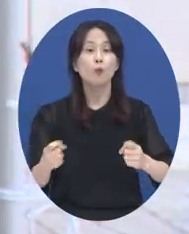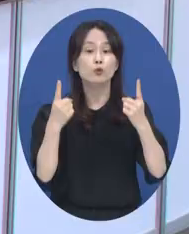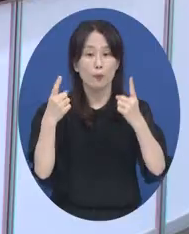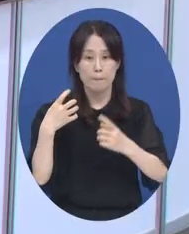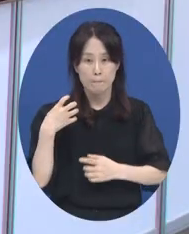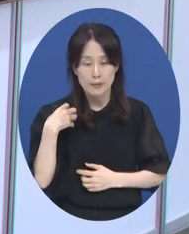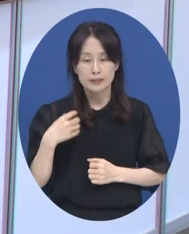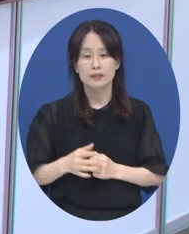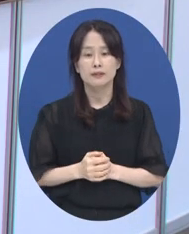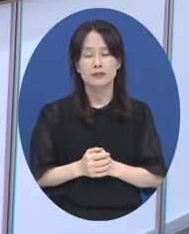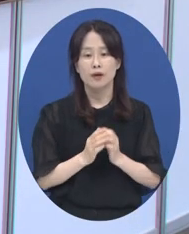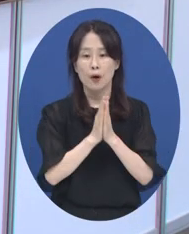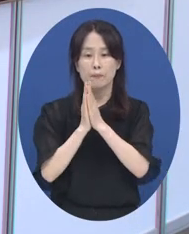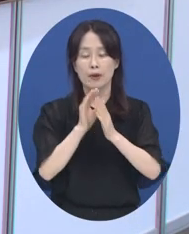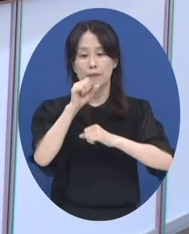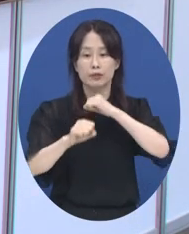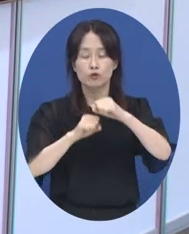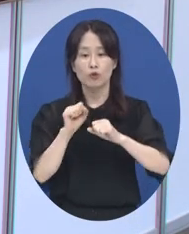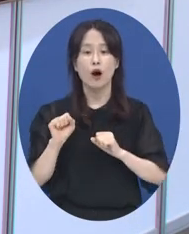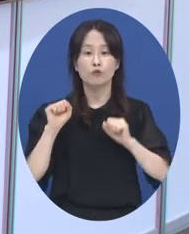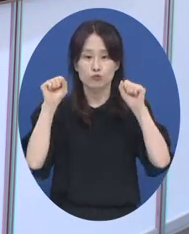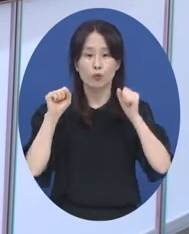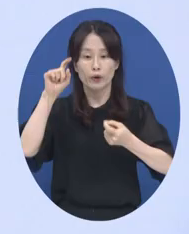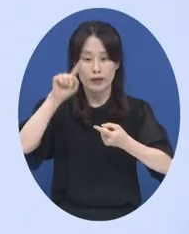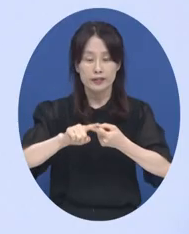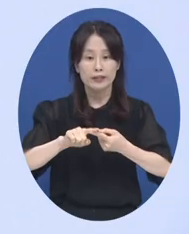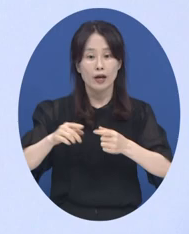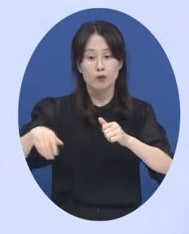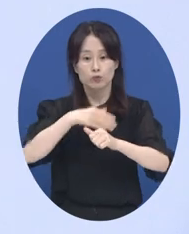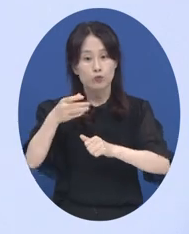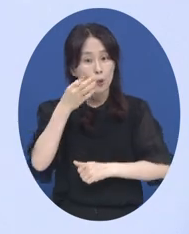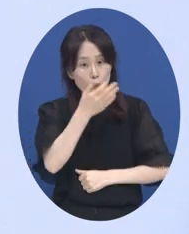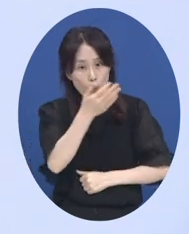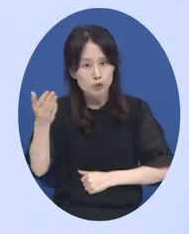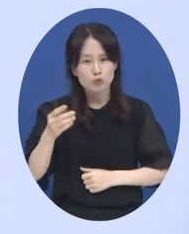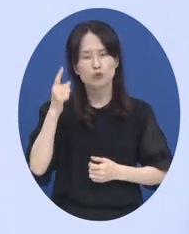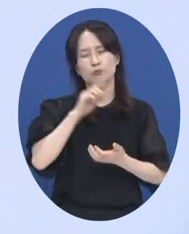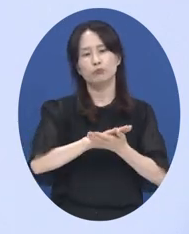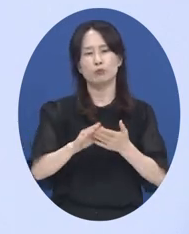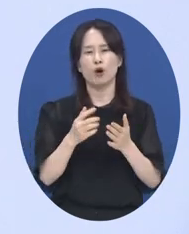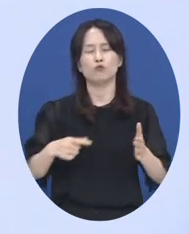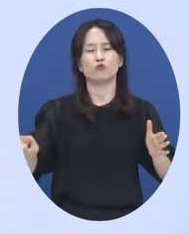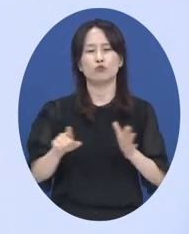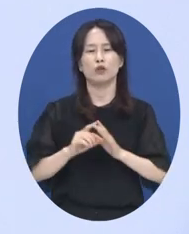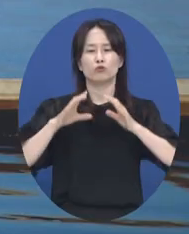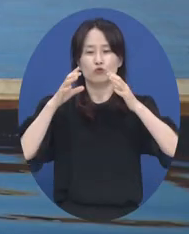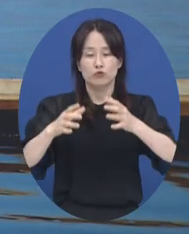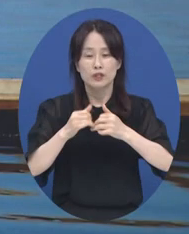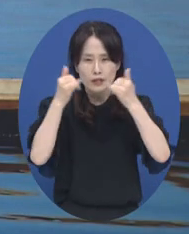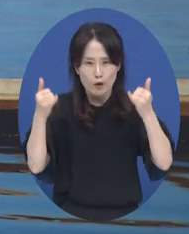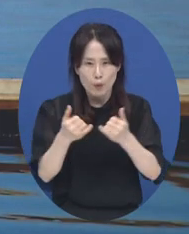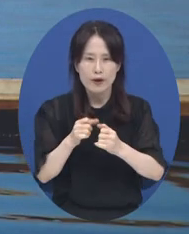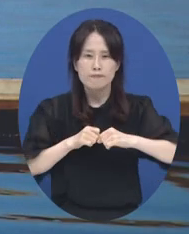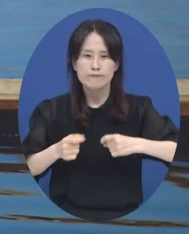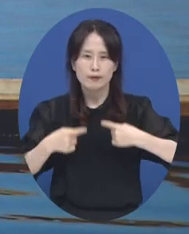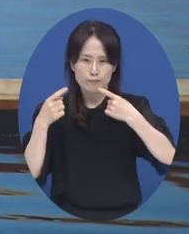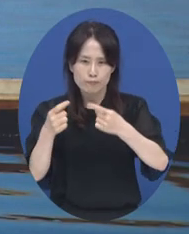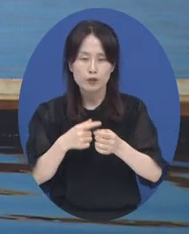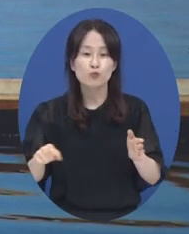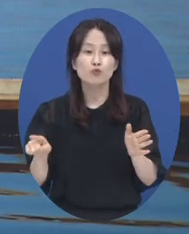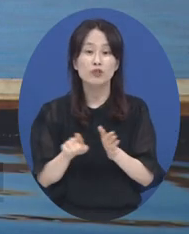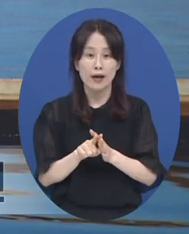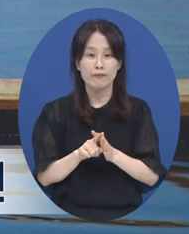열었는데 미얀마 민주화운동 관련 현지 상황을 알리고 평화를 위한 국제사회의 움직임에 동참하기